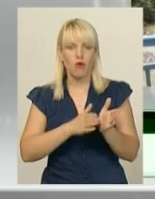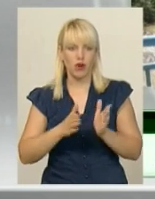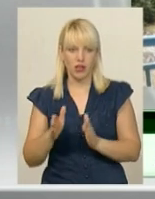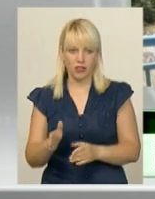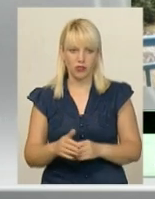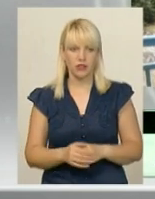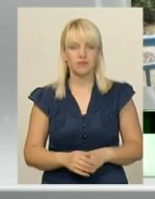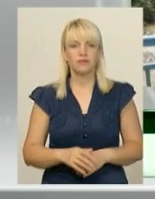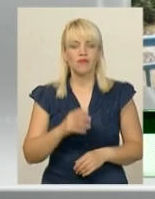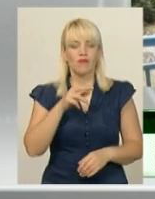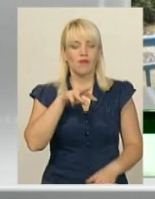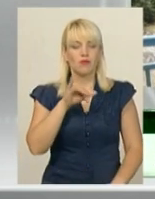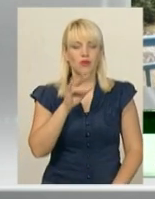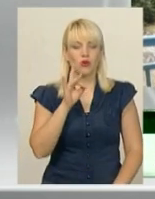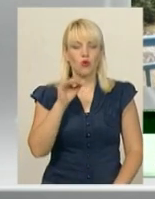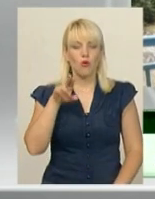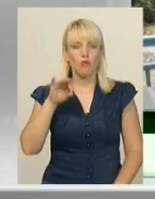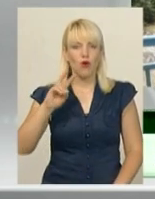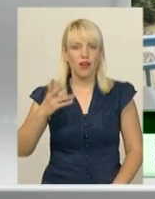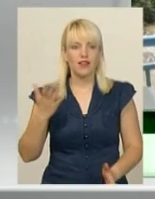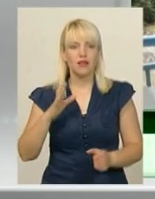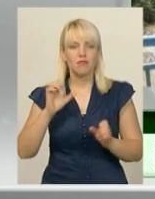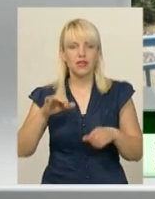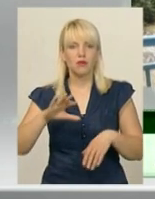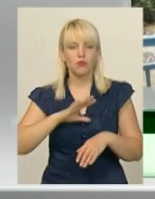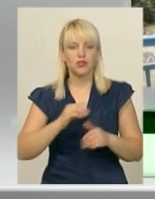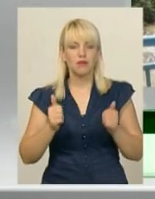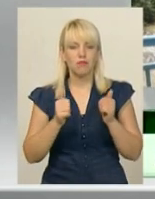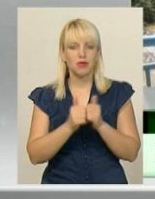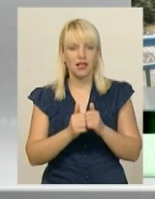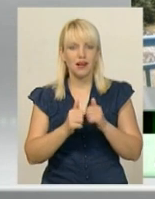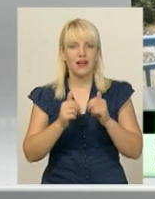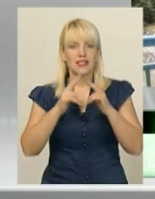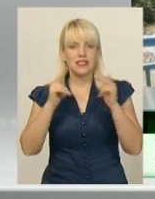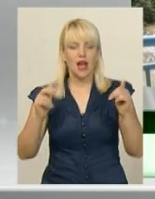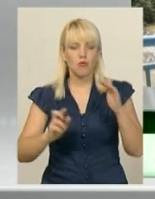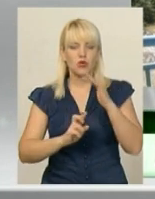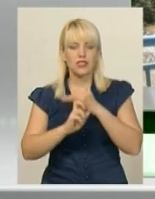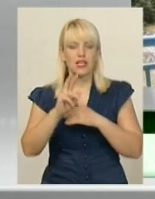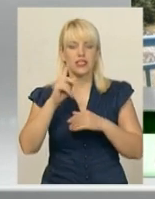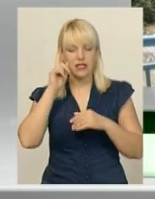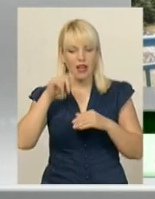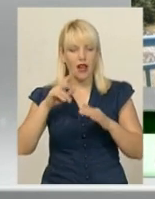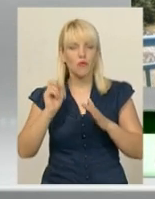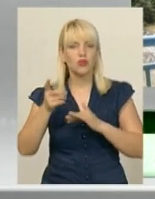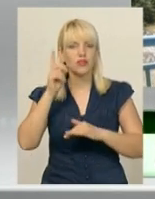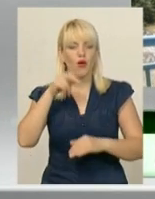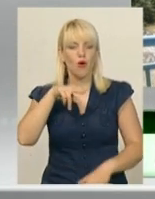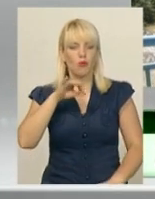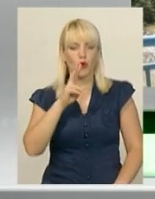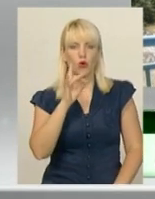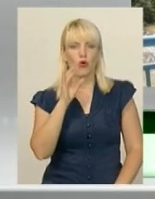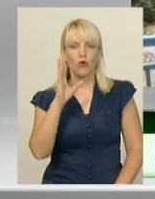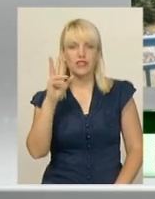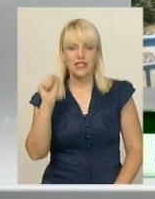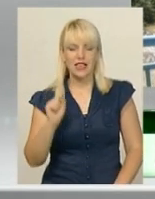великого некрополю, який міг бути біля замкової церкви, яку ми знаємо з джерел як Покровську церкву, яка була побудована в 14